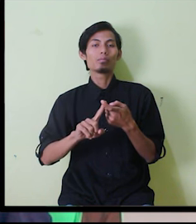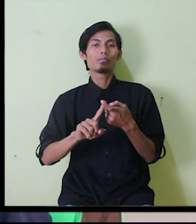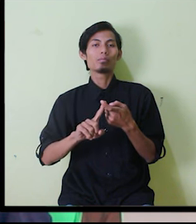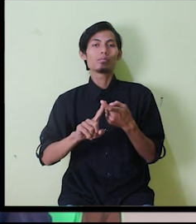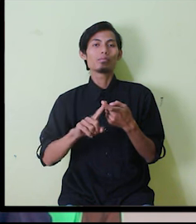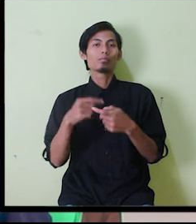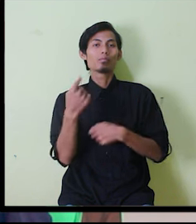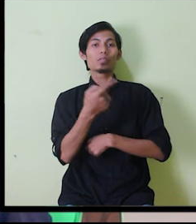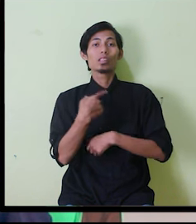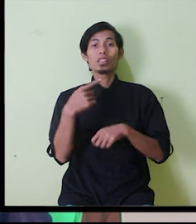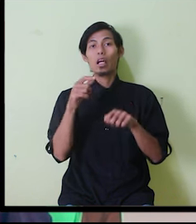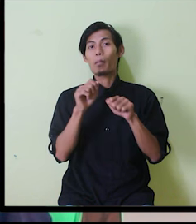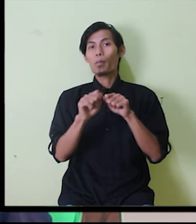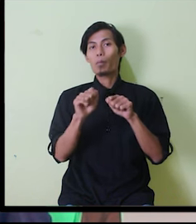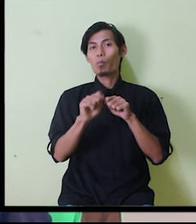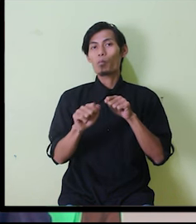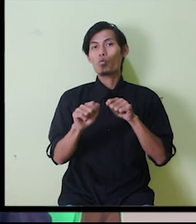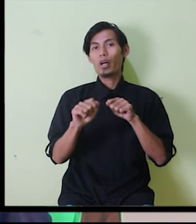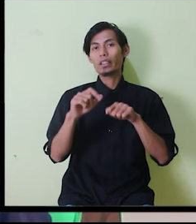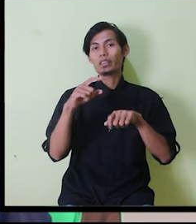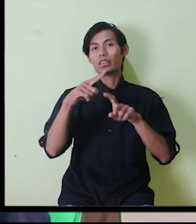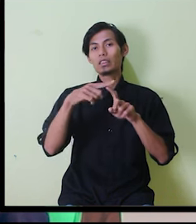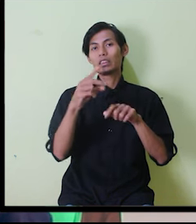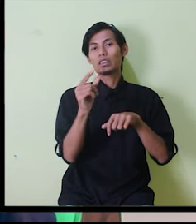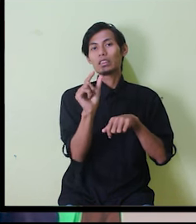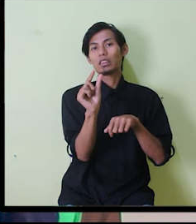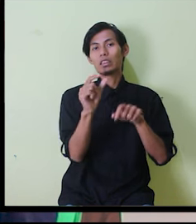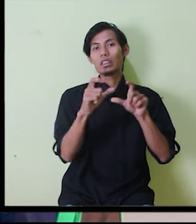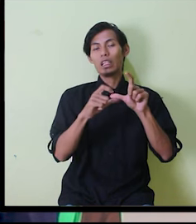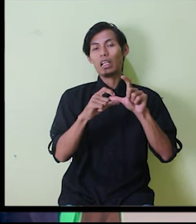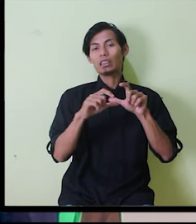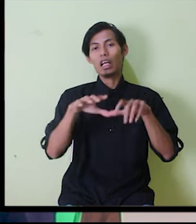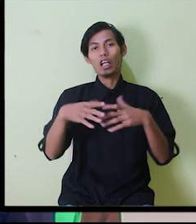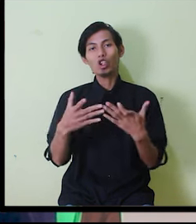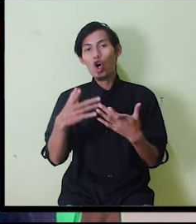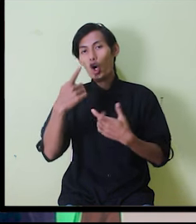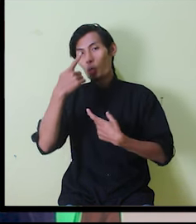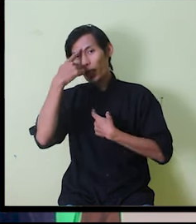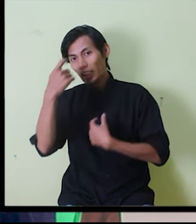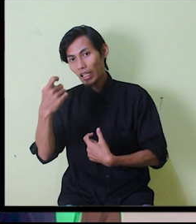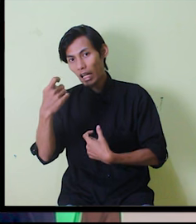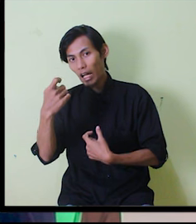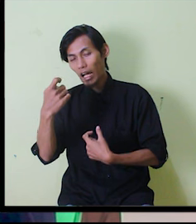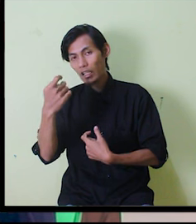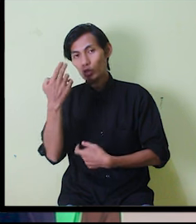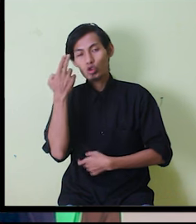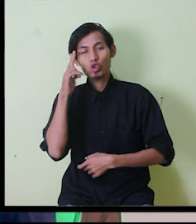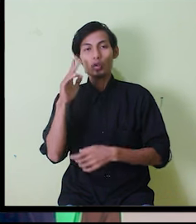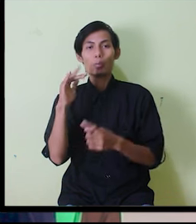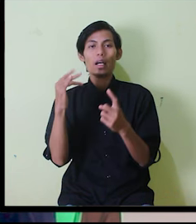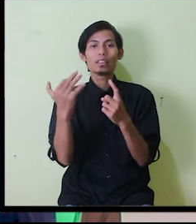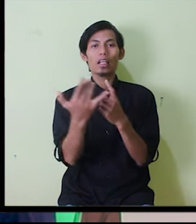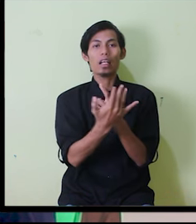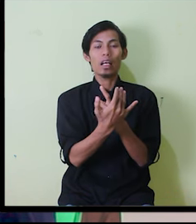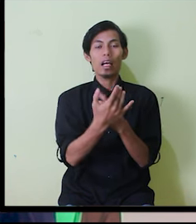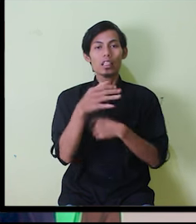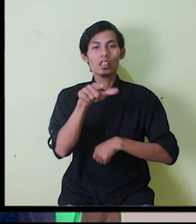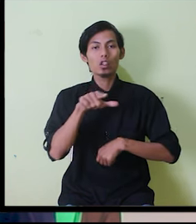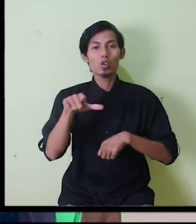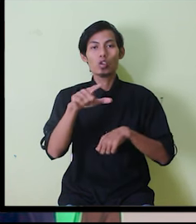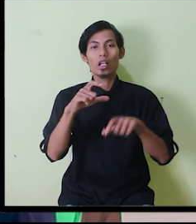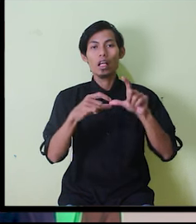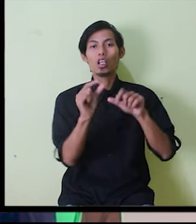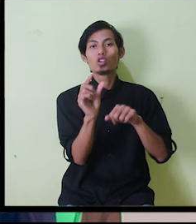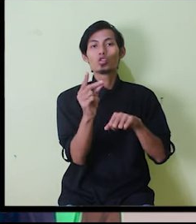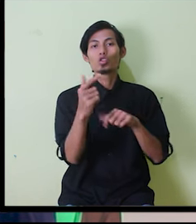apa namanya ya kita membentuk sebuah trust dulu artinya memberikan kepercayaan dulu kepada warga Mas masyarakat ee di keluran Cak rinting Mbak